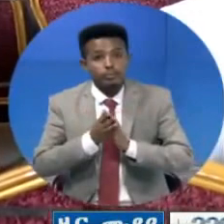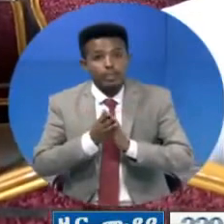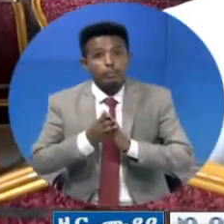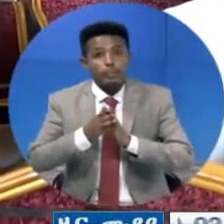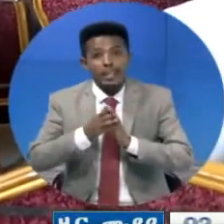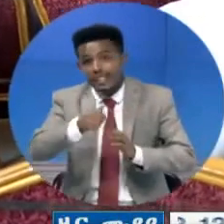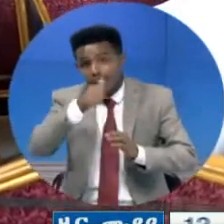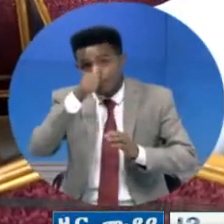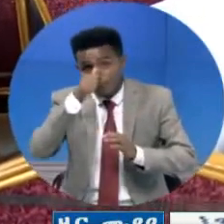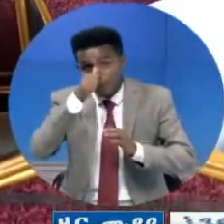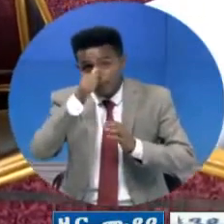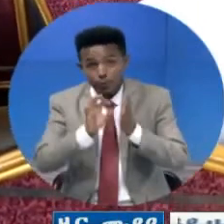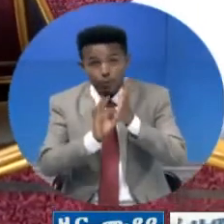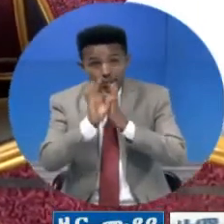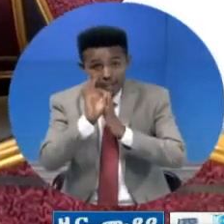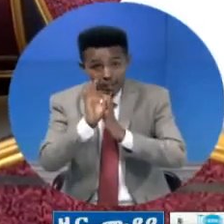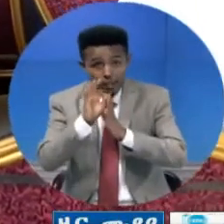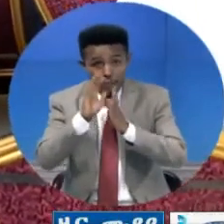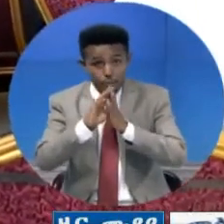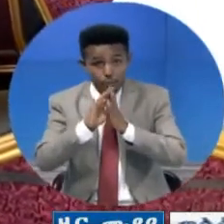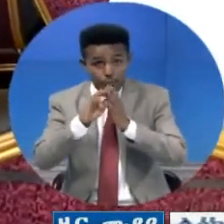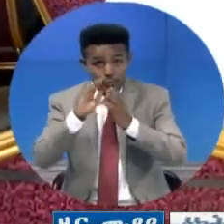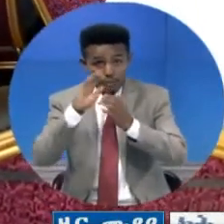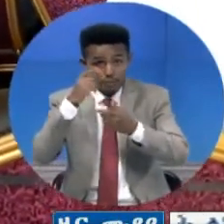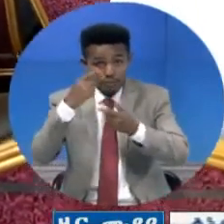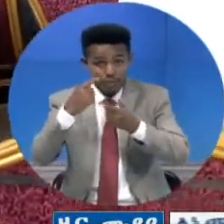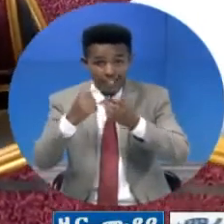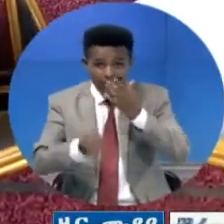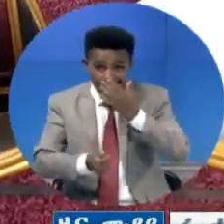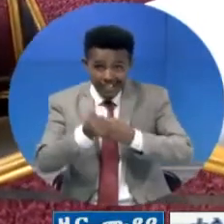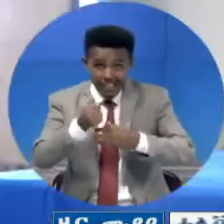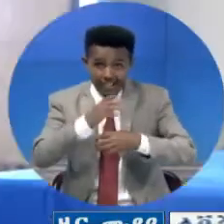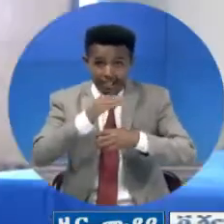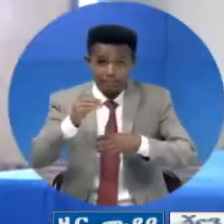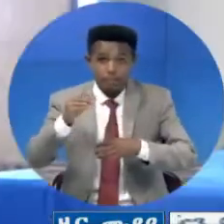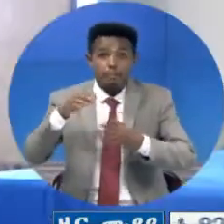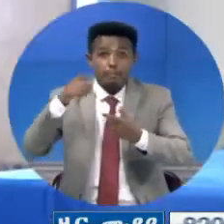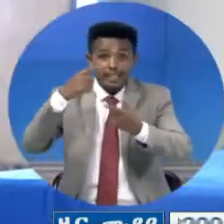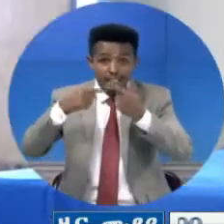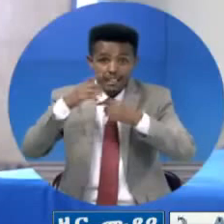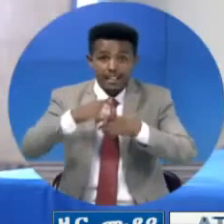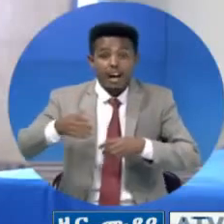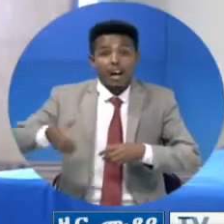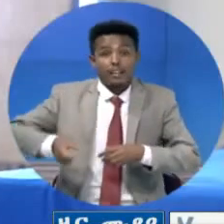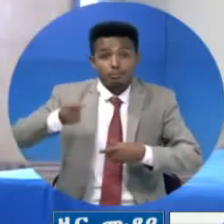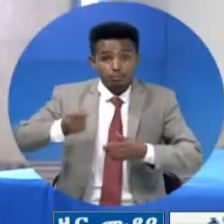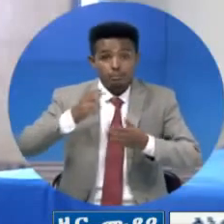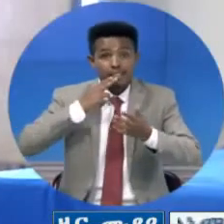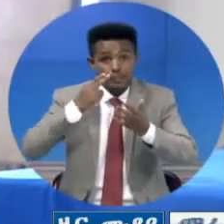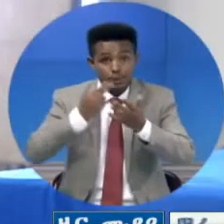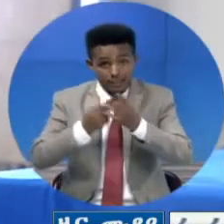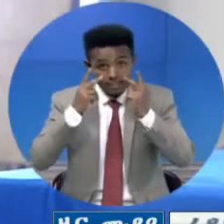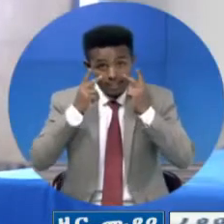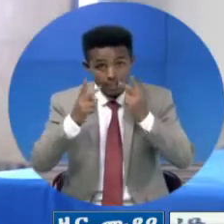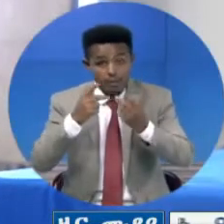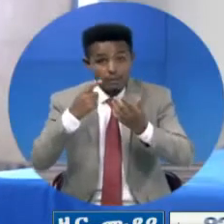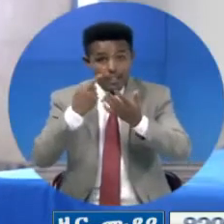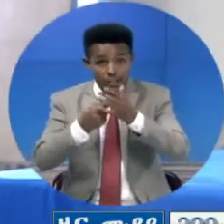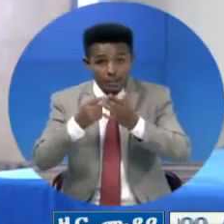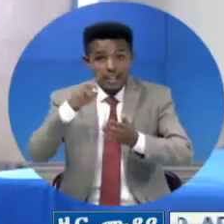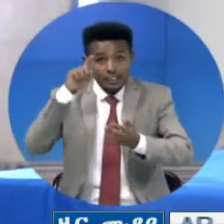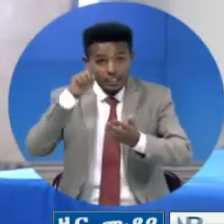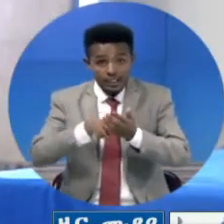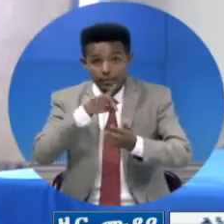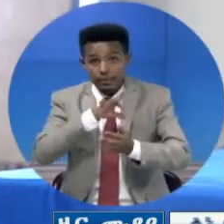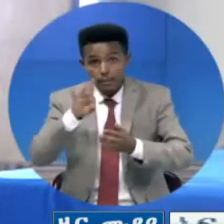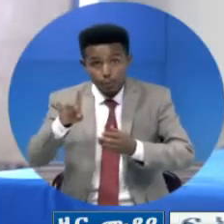በኢትዮጵያ ቁጥራቸው ከ2500 በላይ የሚሆኑ አደገኛ መጤና ጥገኛ የአረም ዝርያዎች መኖራቸውን መረጃዎች ያሳያሉ። ከነዚህ ውስጥ 1800